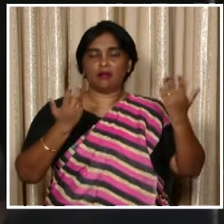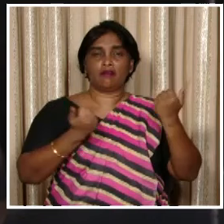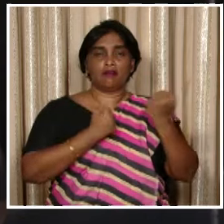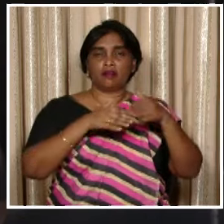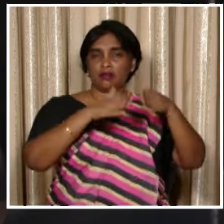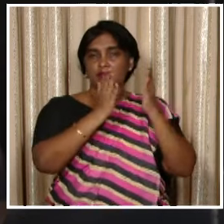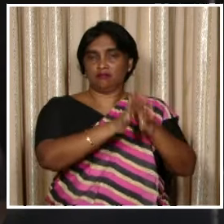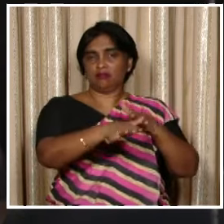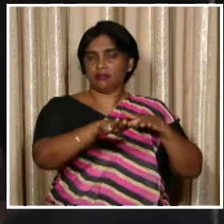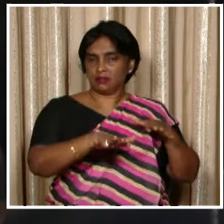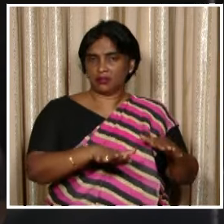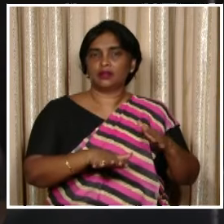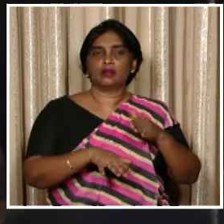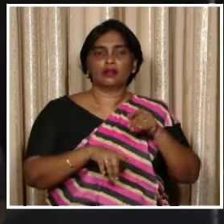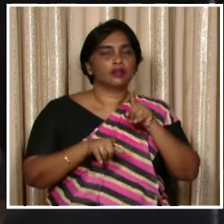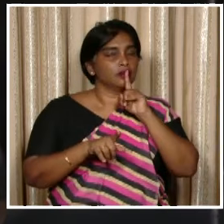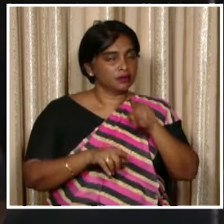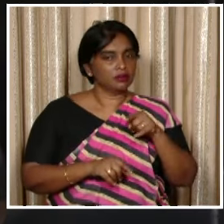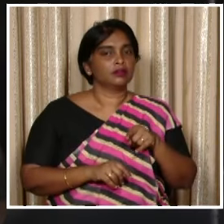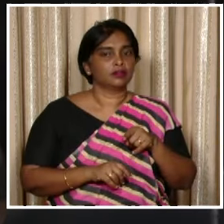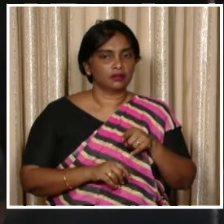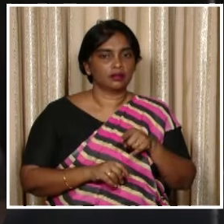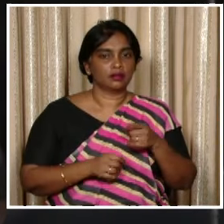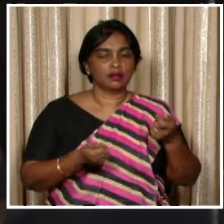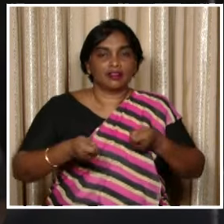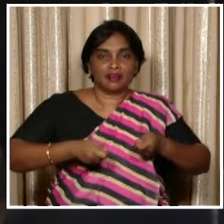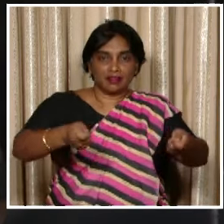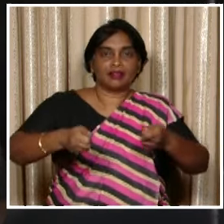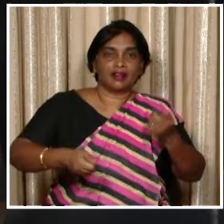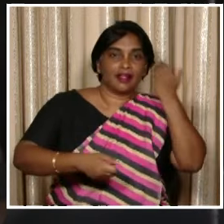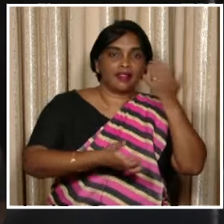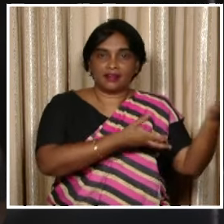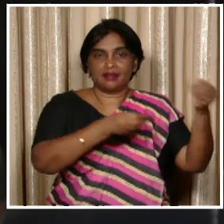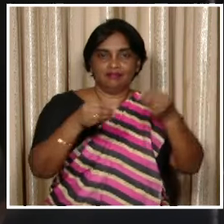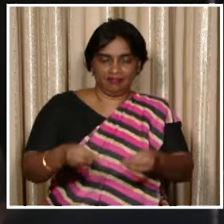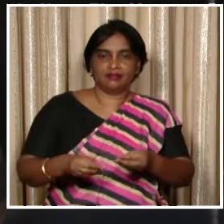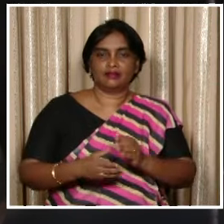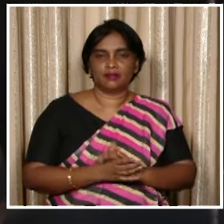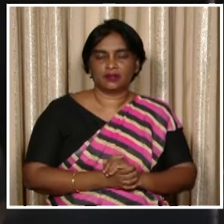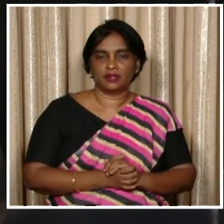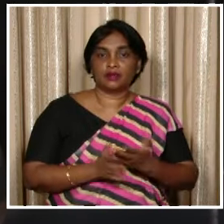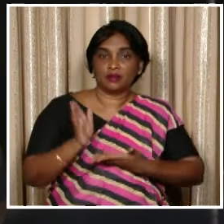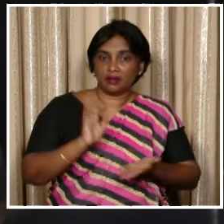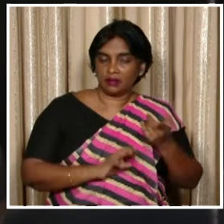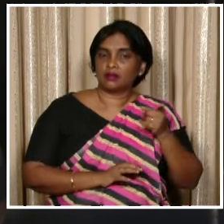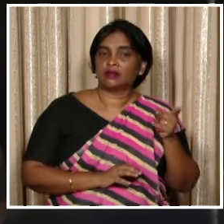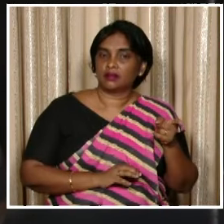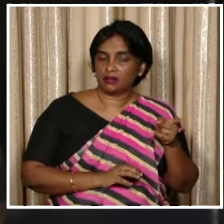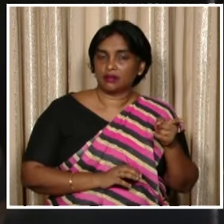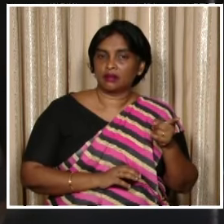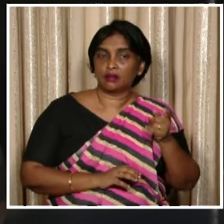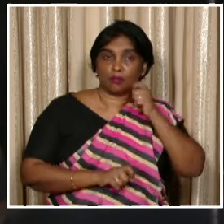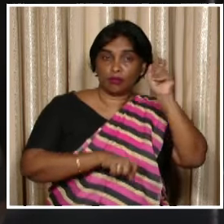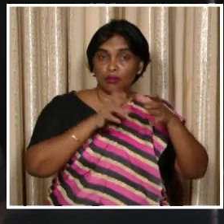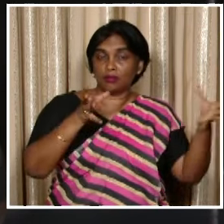වාහන ගොඩක් තිබිලා. සාමාන්‍යයෙන් කරන්නේ ස්ට්‍රෙචර් එක අරගෙන අතුලට යනවා, ලෙඩා ගේන්න. යනකොට මේ කට්ටිය එකතු